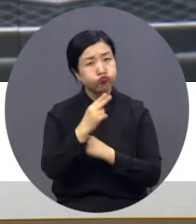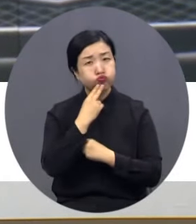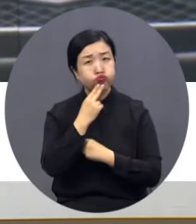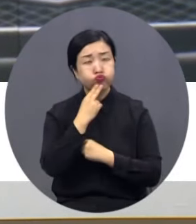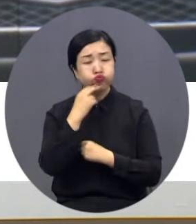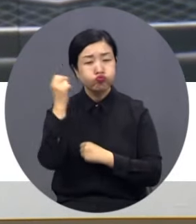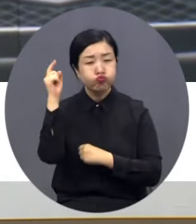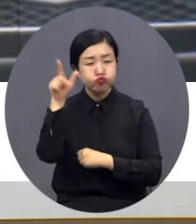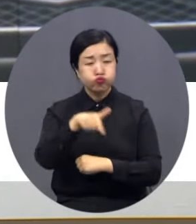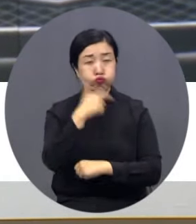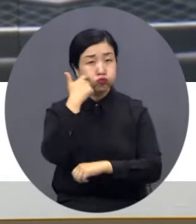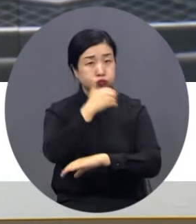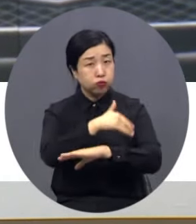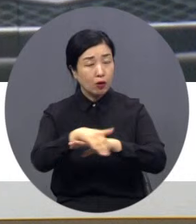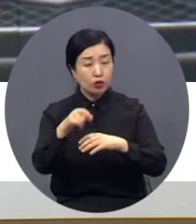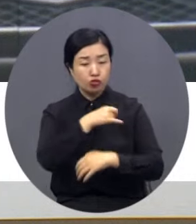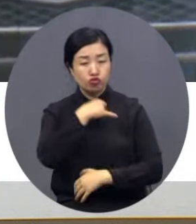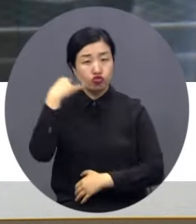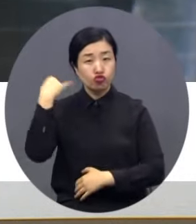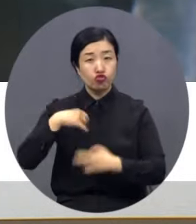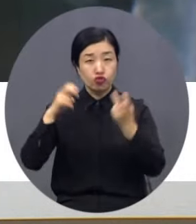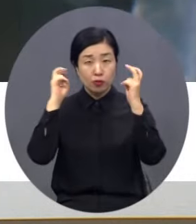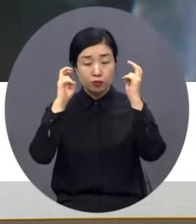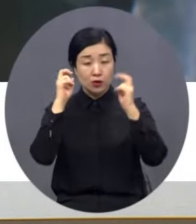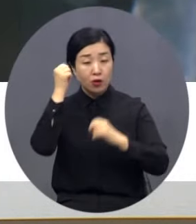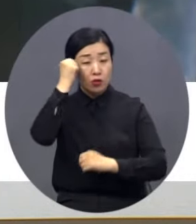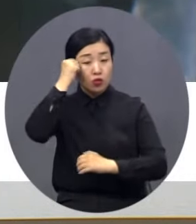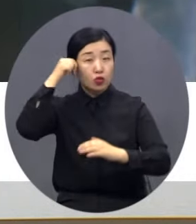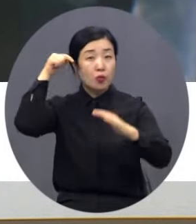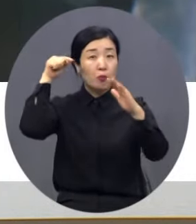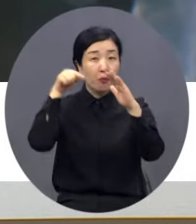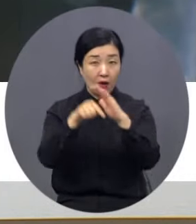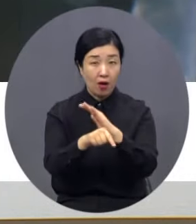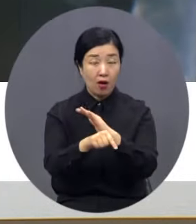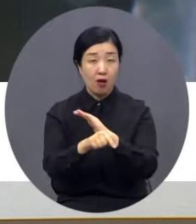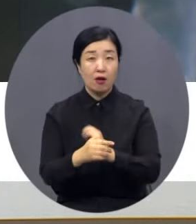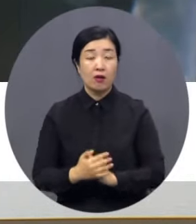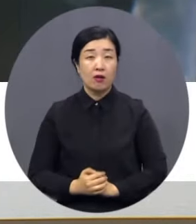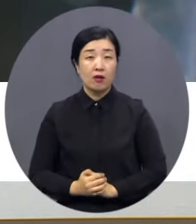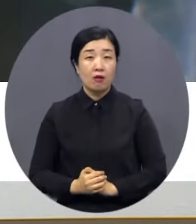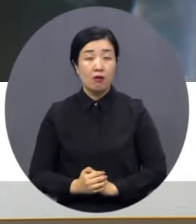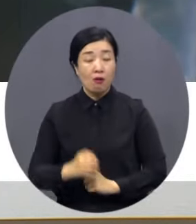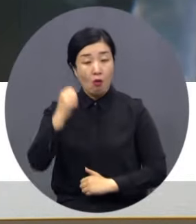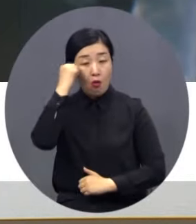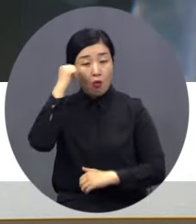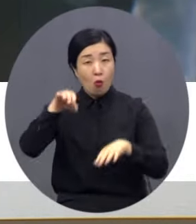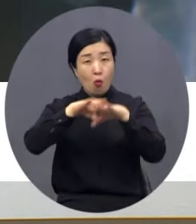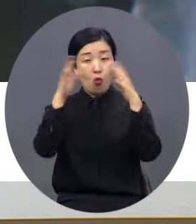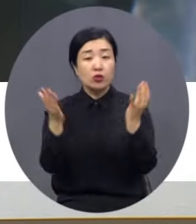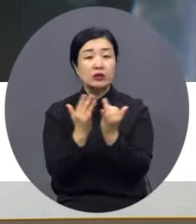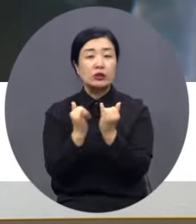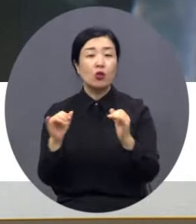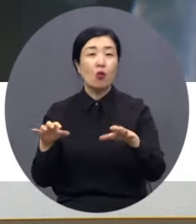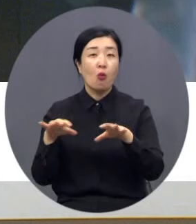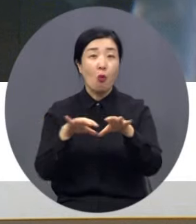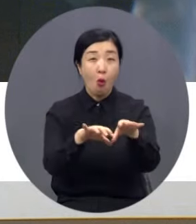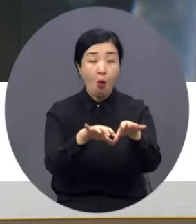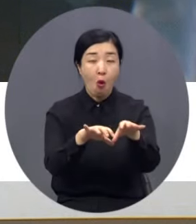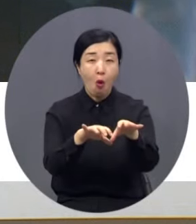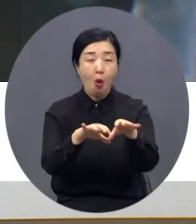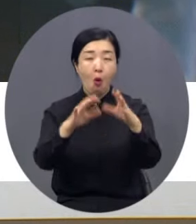일정에도 없는 한 중국 개발업체의 리조트 현장을 방문했습니다 리조트 전직원이 동원도 환영